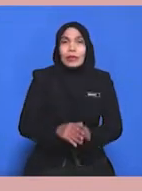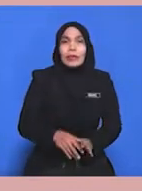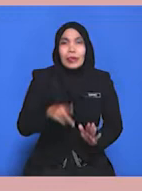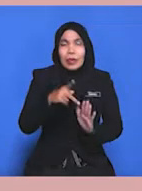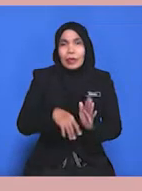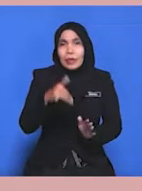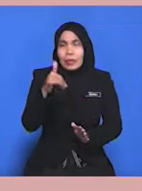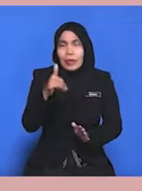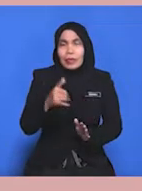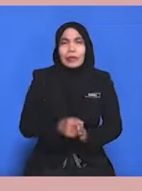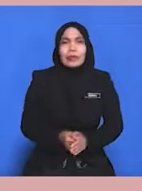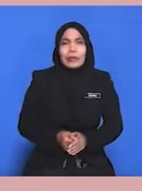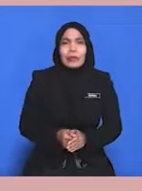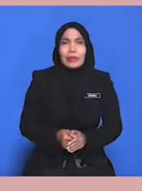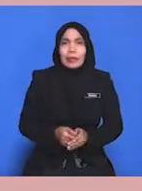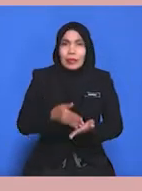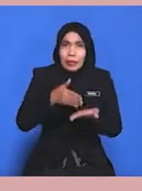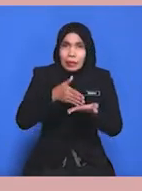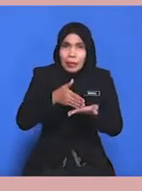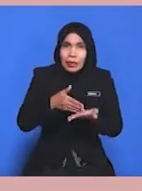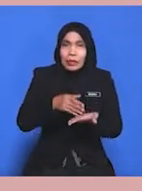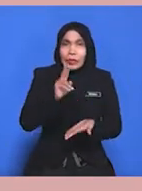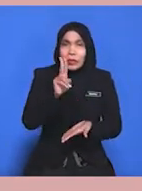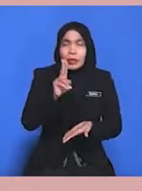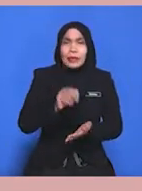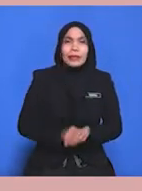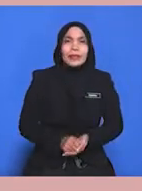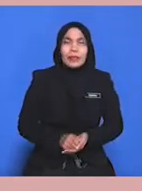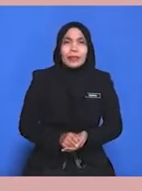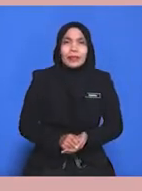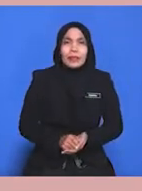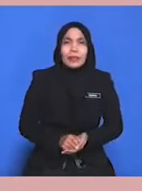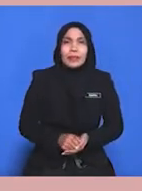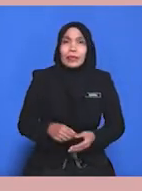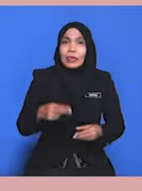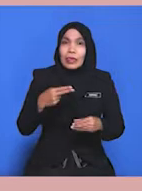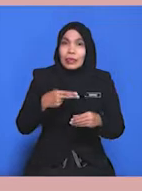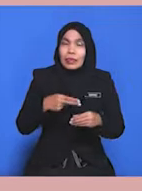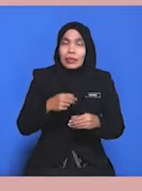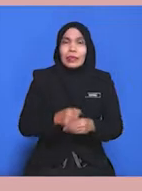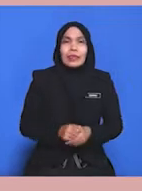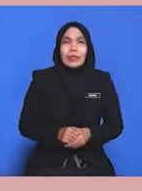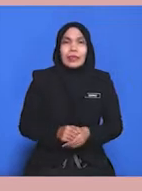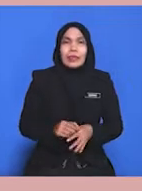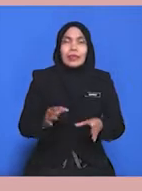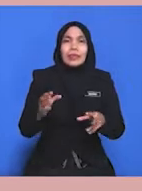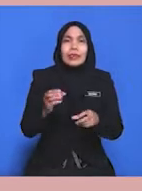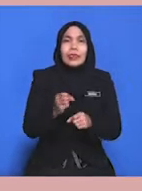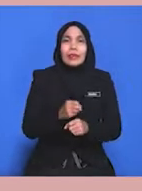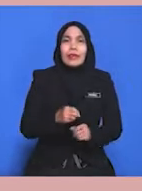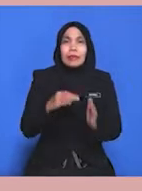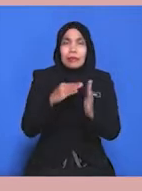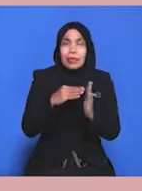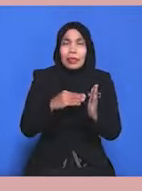itu, kita bahagikan dengan 2. Maka, hasilnya, kita akan dapat bilangan perlawanan